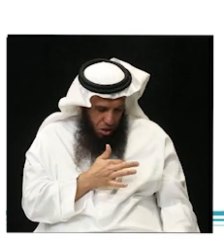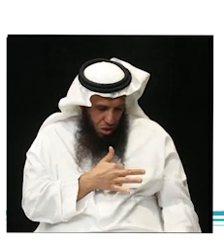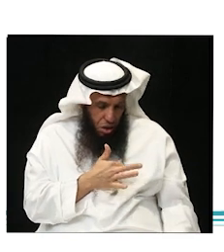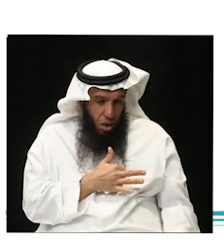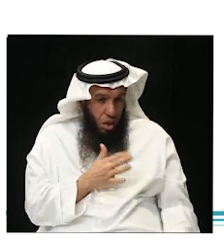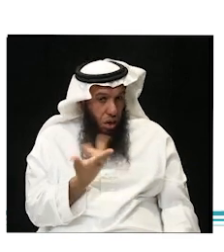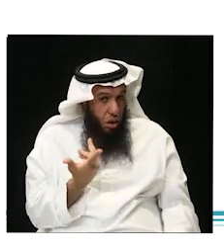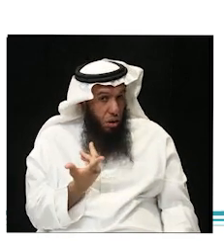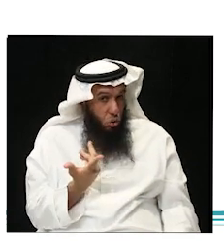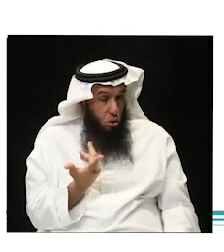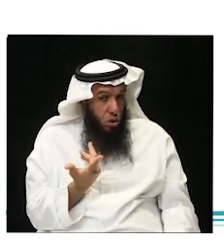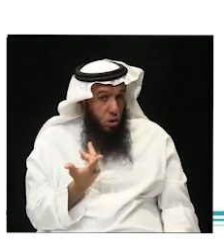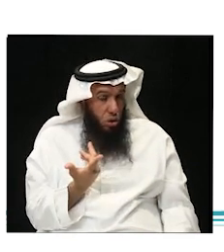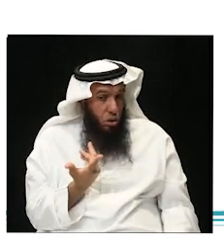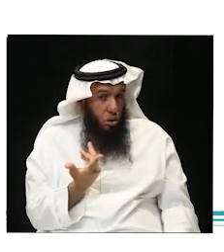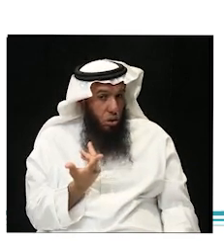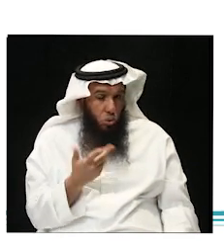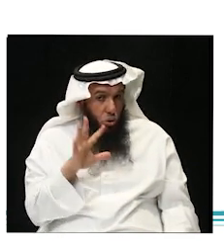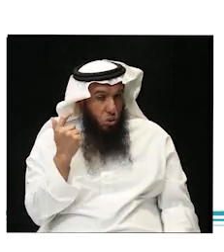2،